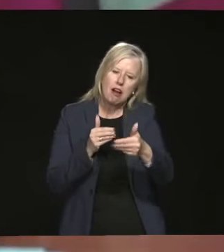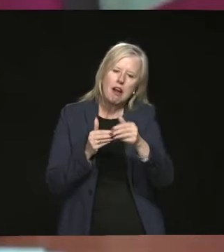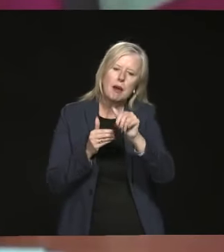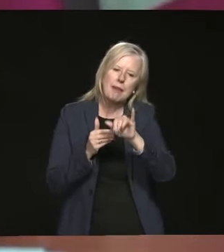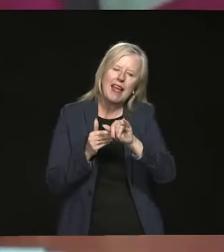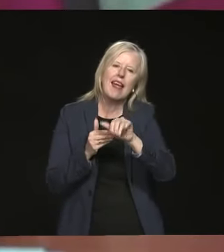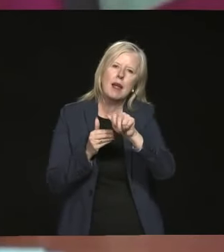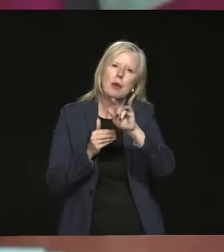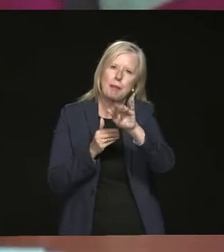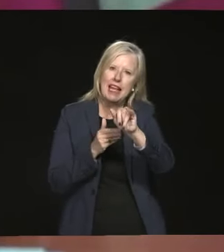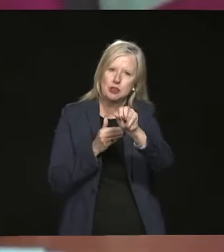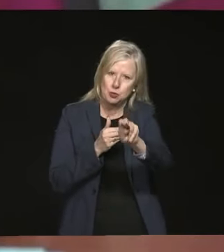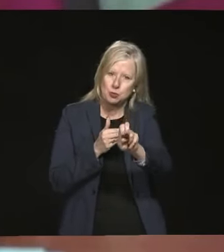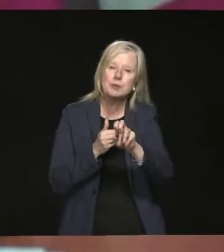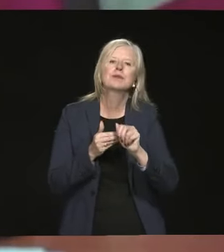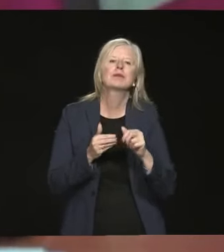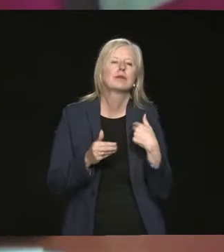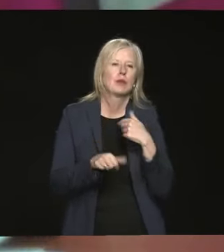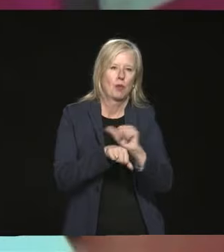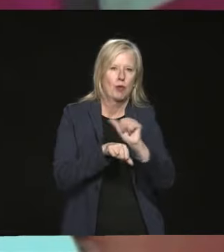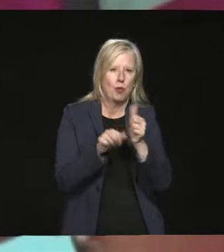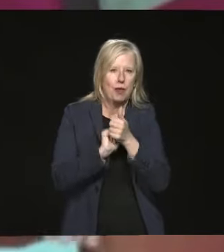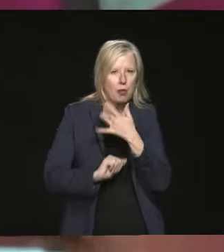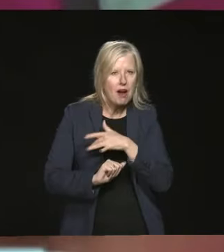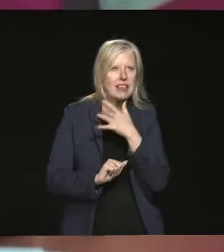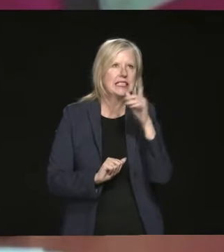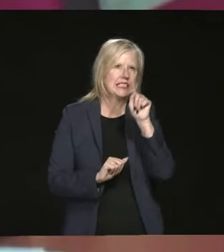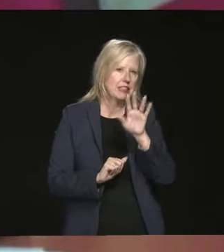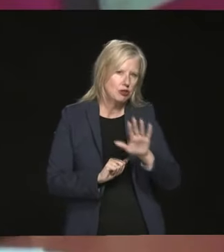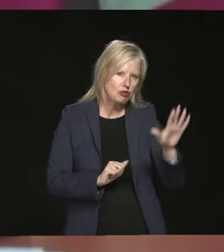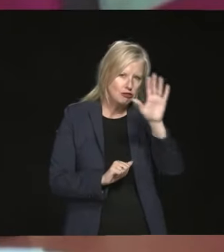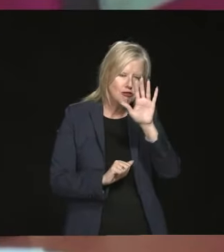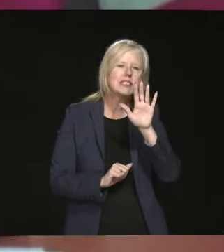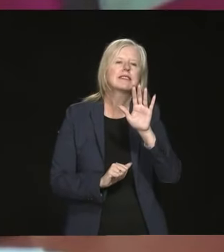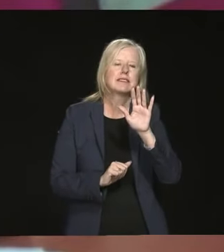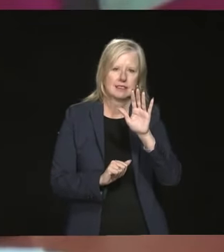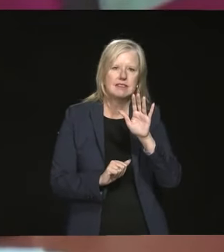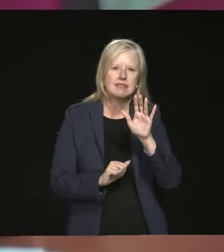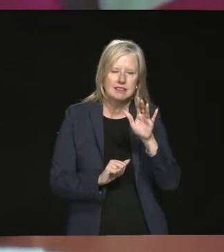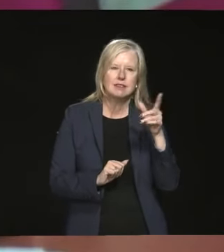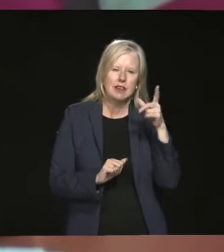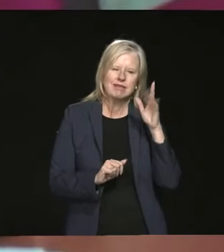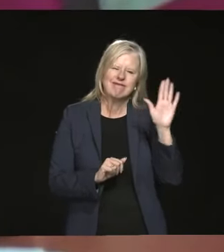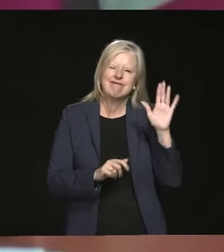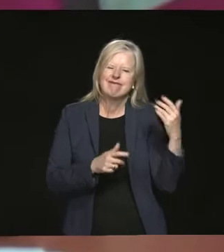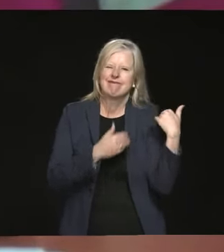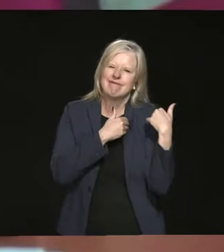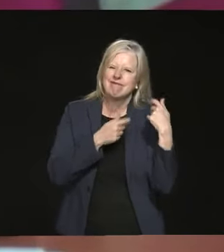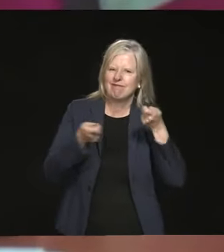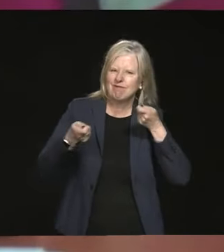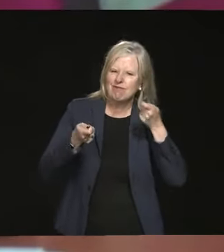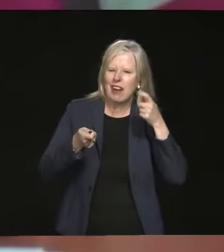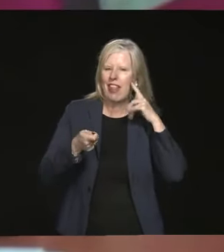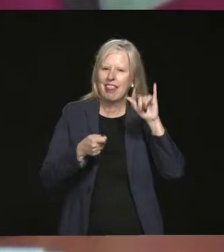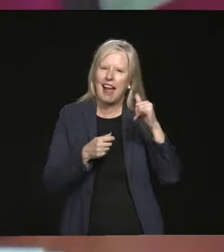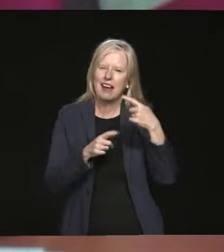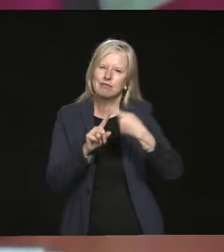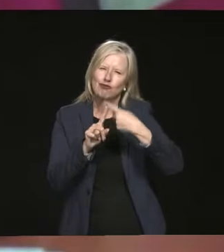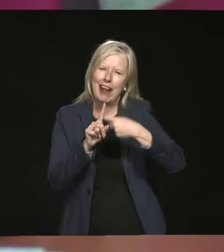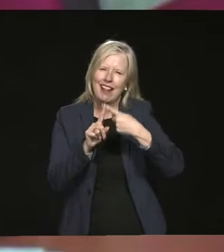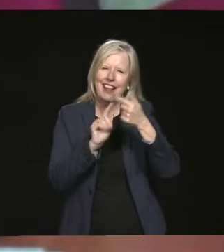qui régissent les relations propriétaires-locataires. Nous continuerons de travailler avec les provinces et les territoires sur